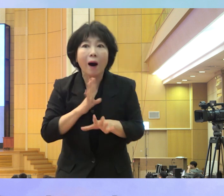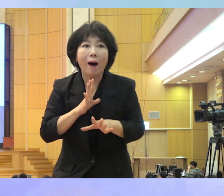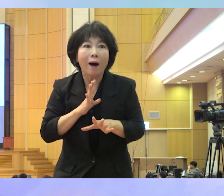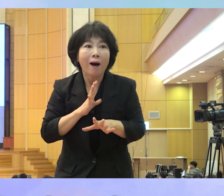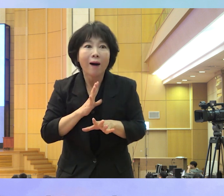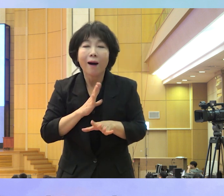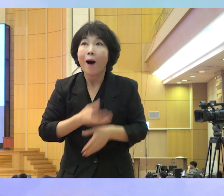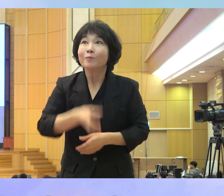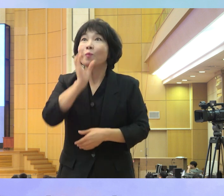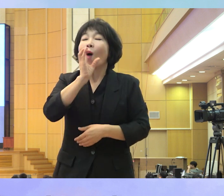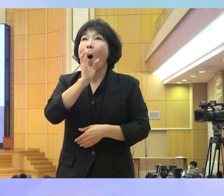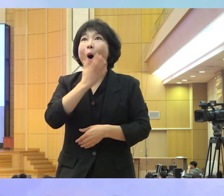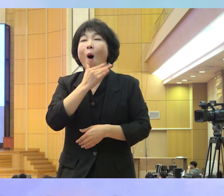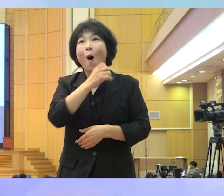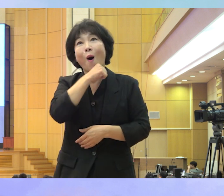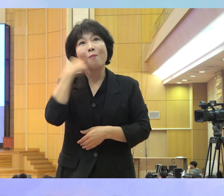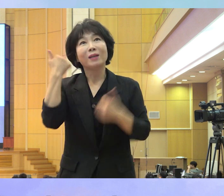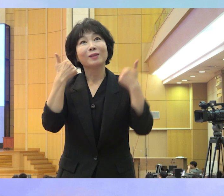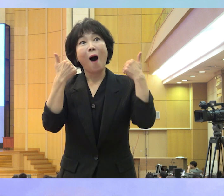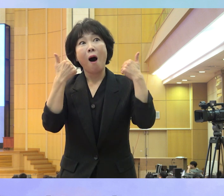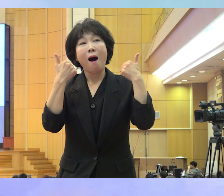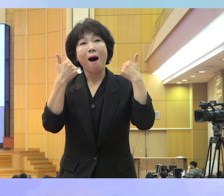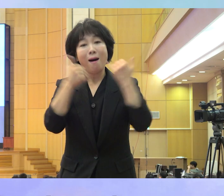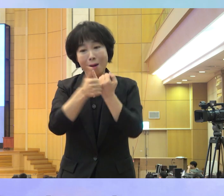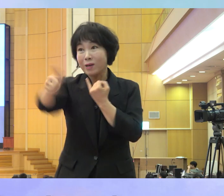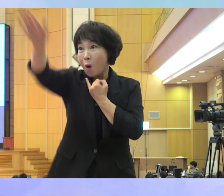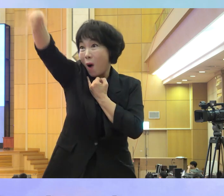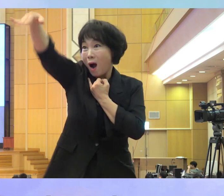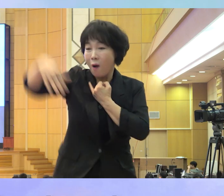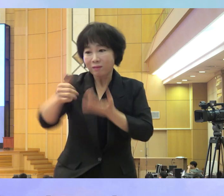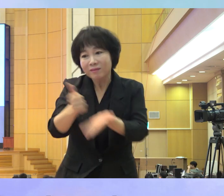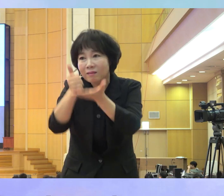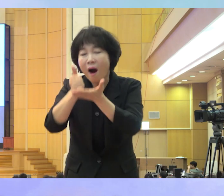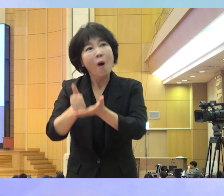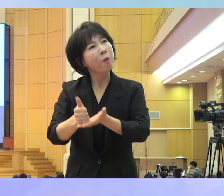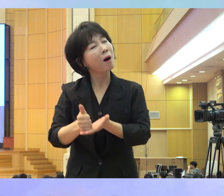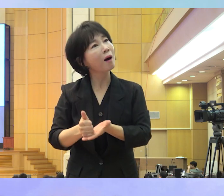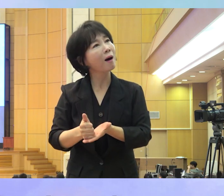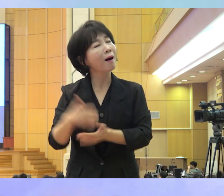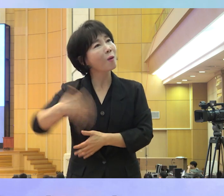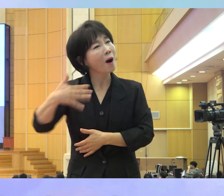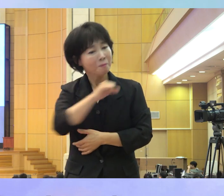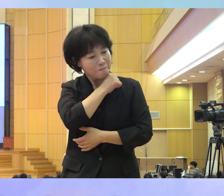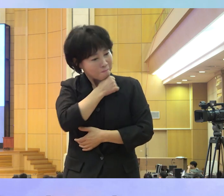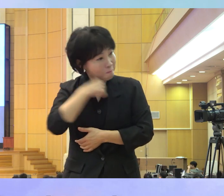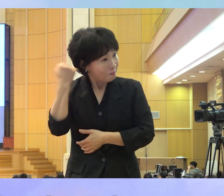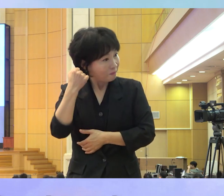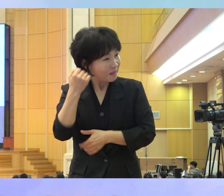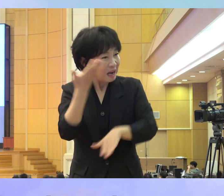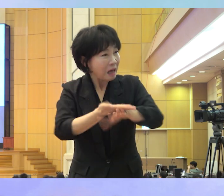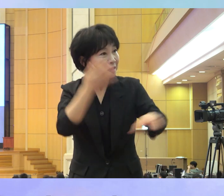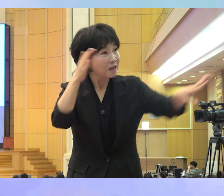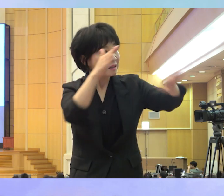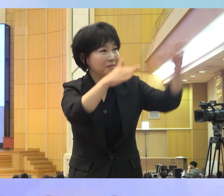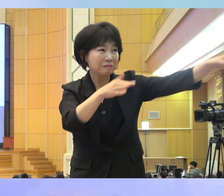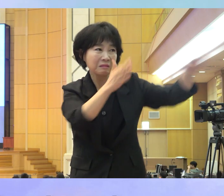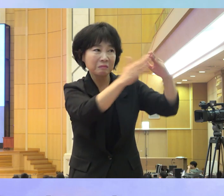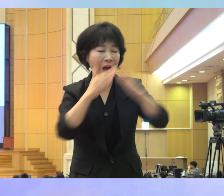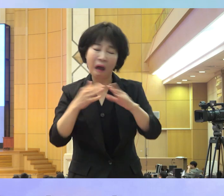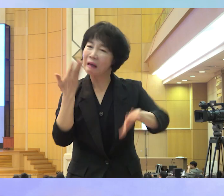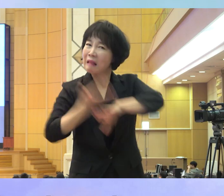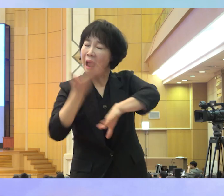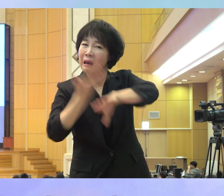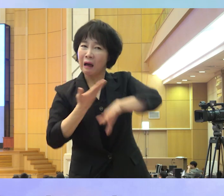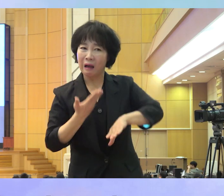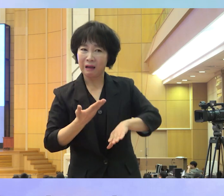참 신랑을 불러다가 칭찬하기를, 아니 어느 집이나 처음에는 좋은 포도주 주다가 나중에 취하면 맛도 잘